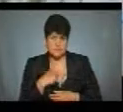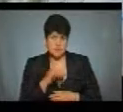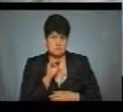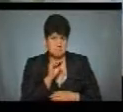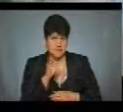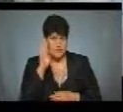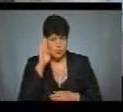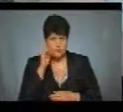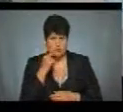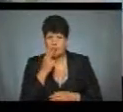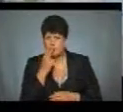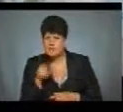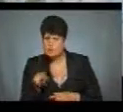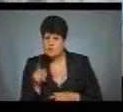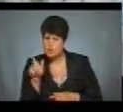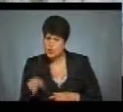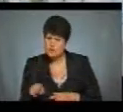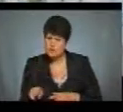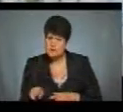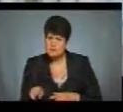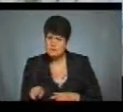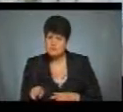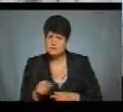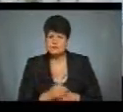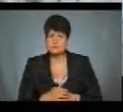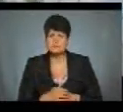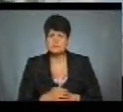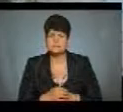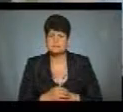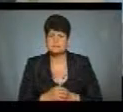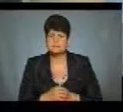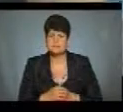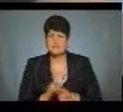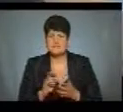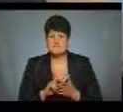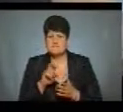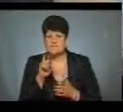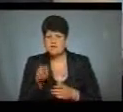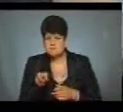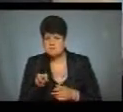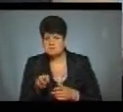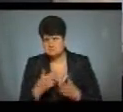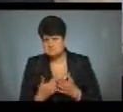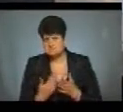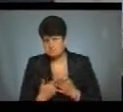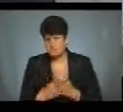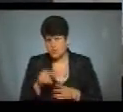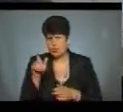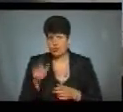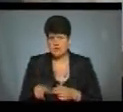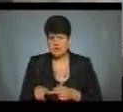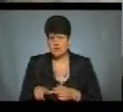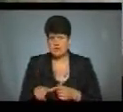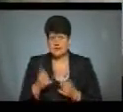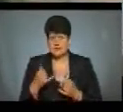хлопчикам сказав, кажу, подивіться, кажу, то часом не людина. Вони вилізли на паркан, кажуть, та як людина. А я